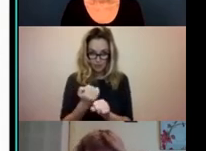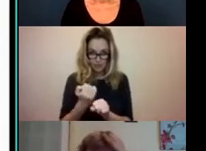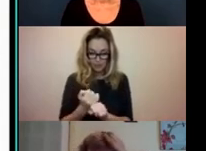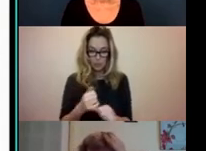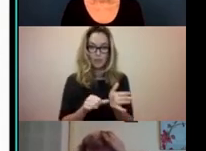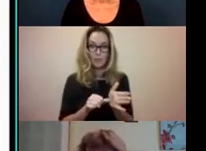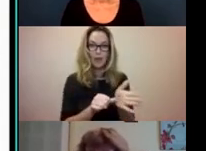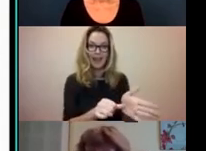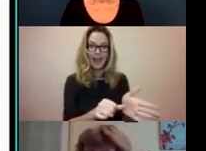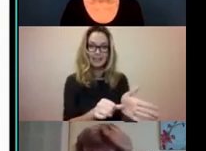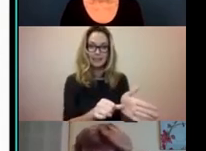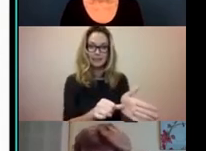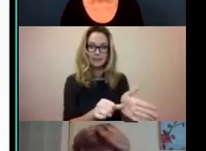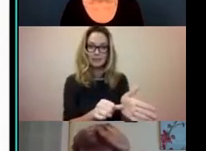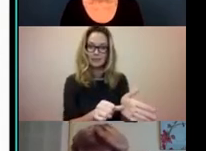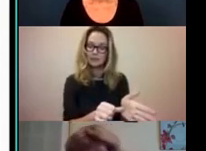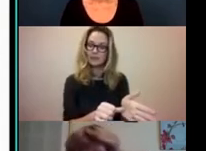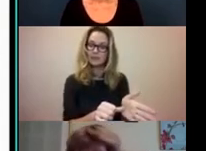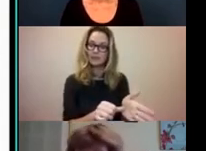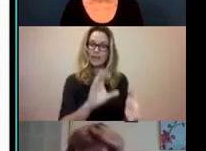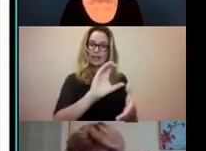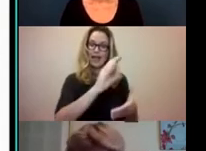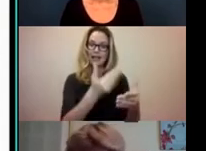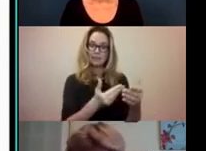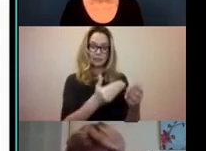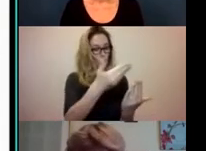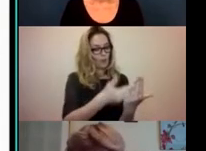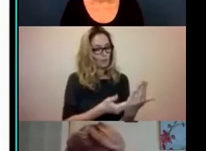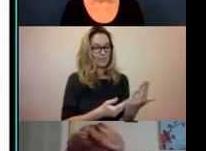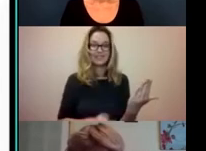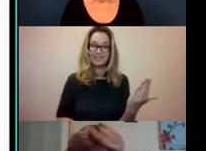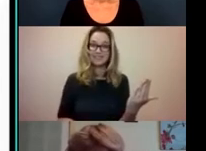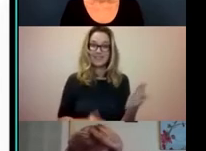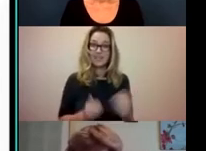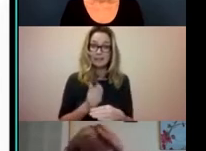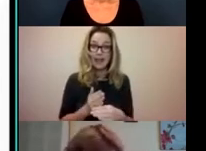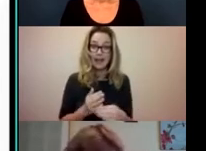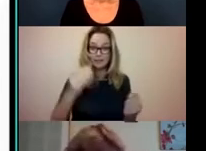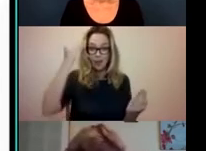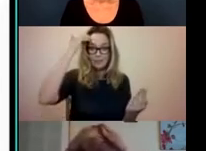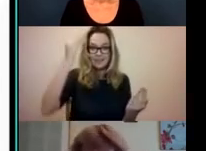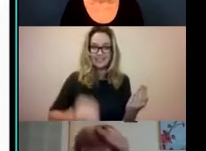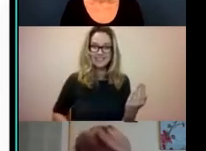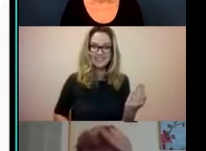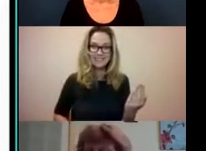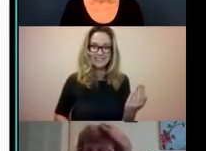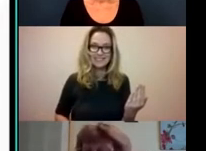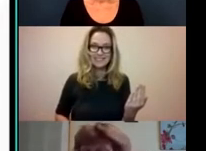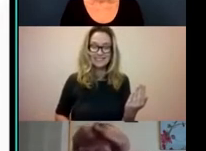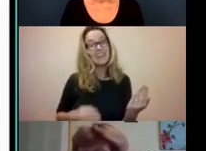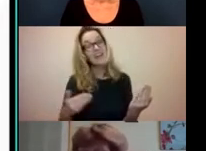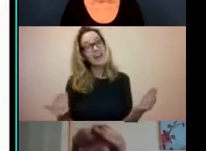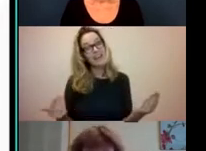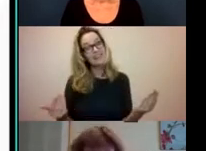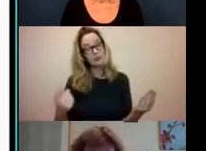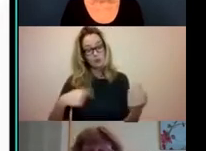krijg ik altijd een casus op papier, dan heb ik de helft vast binnen. Ja. En dus ben ik die